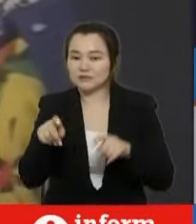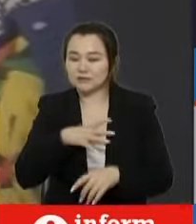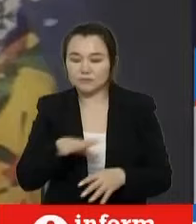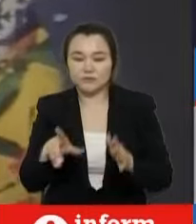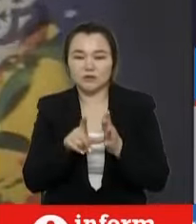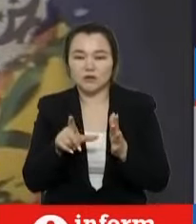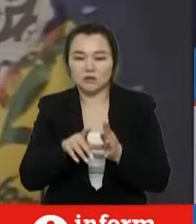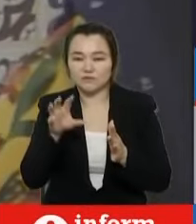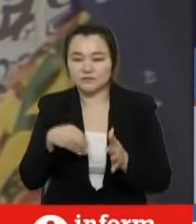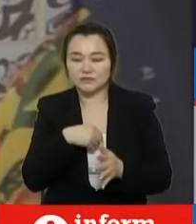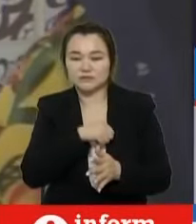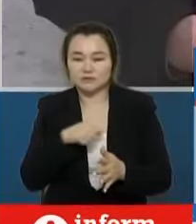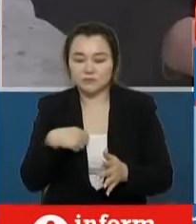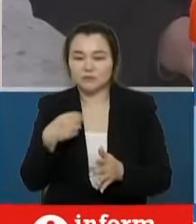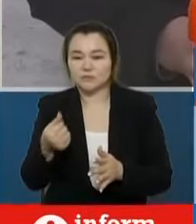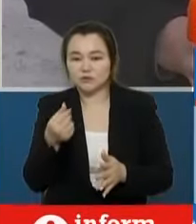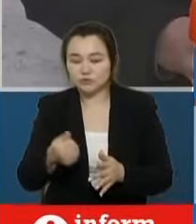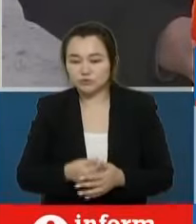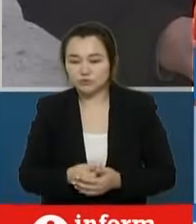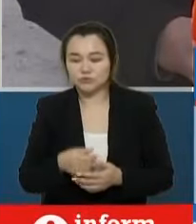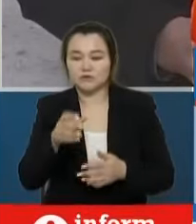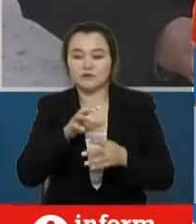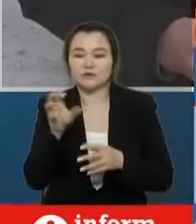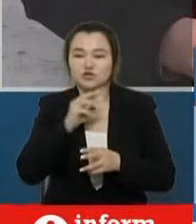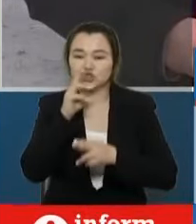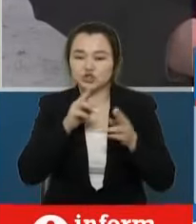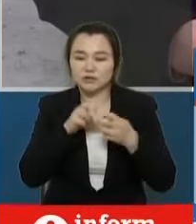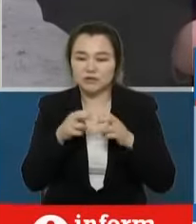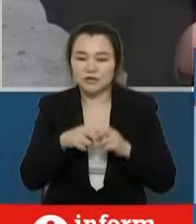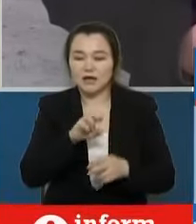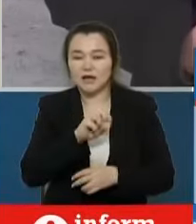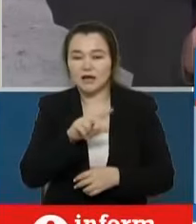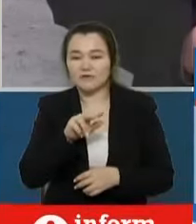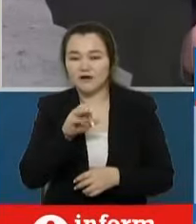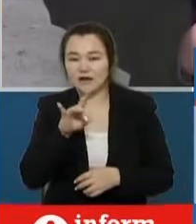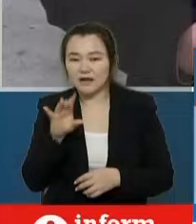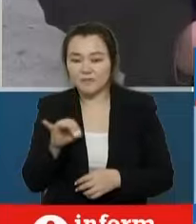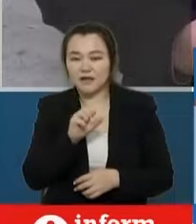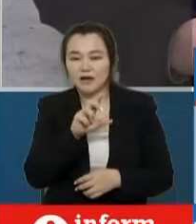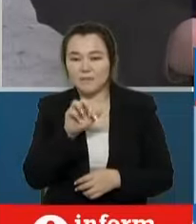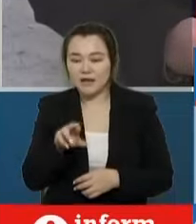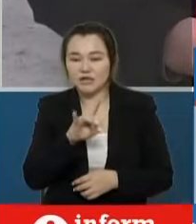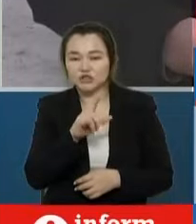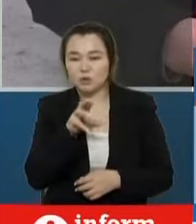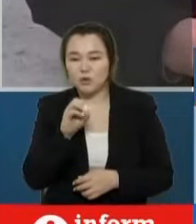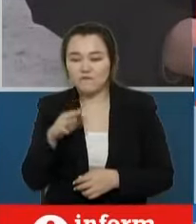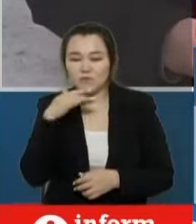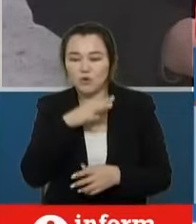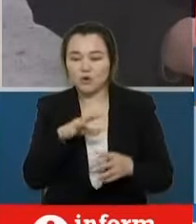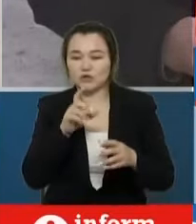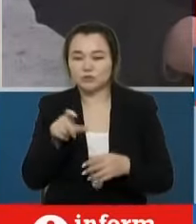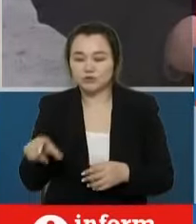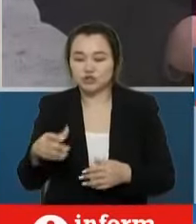мынау бәрін өзім төлеп отырмын. Билікке базынасын айтып тұрған Әл-Фараби, Абай, Рысқұлов көшесіндегі ондаған үйдің